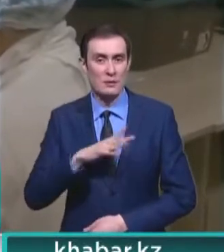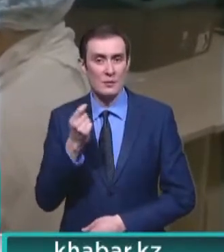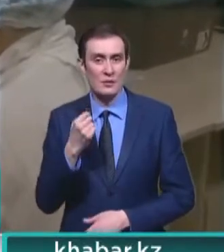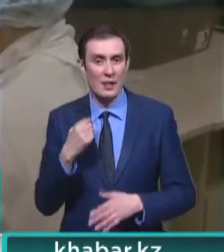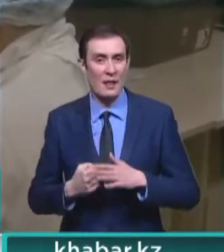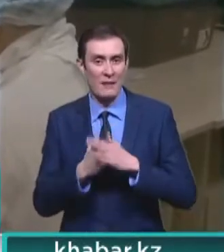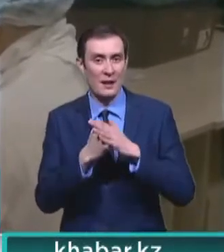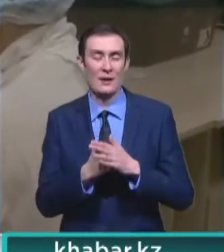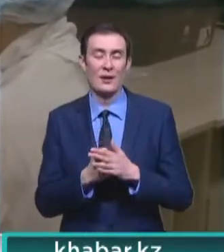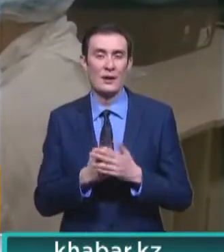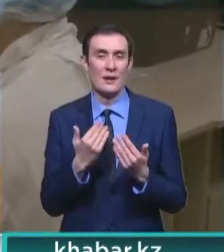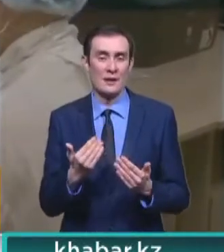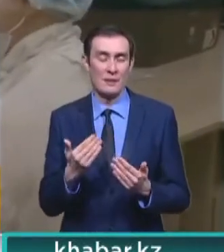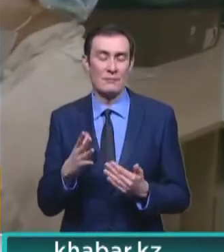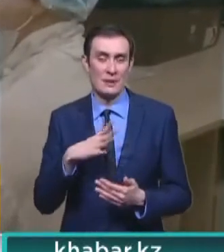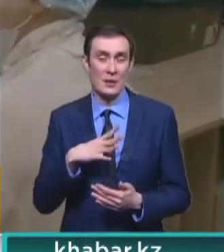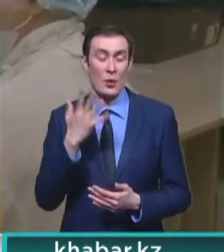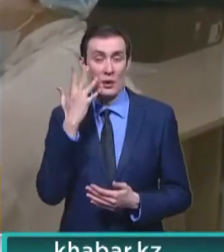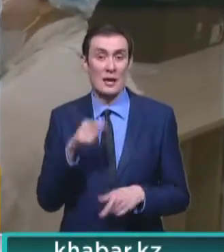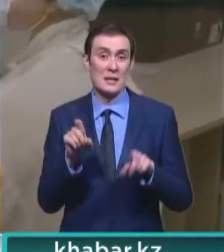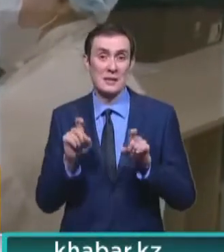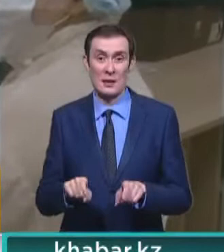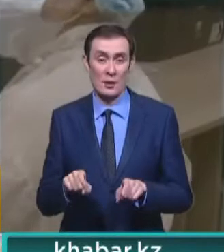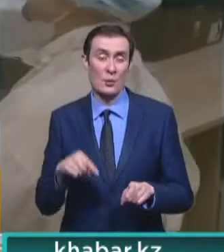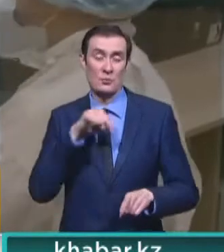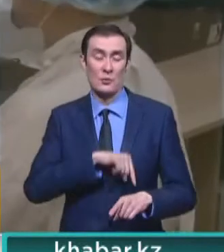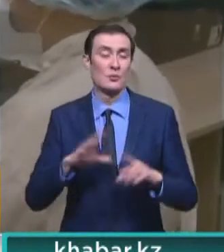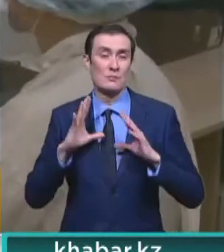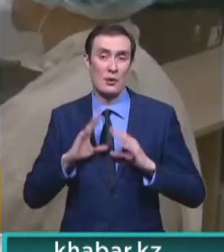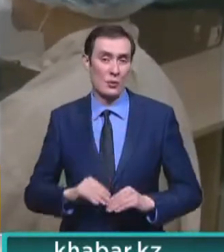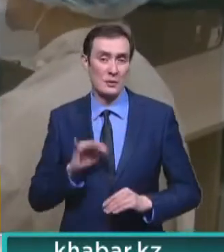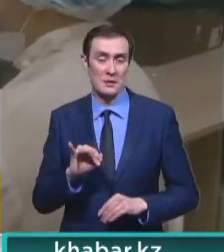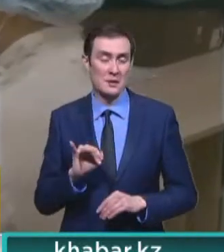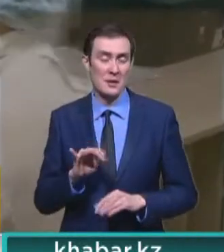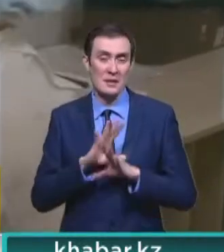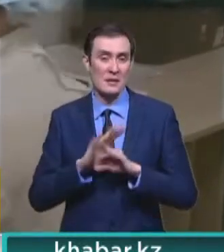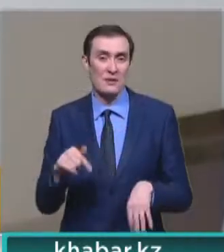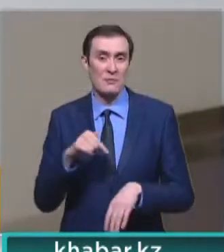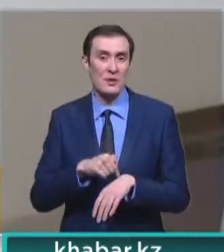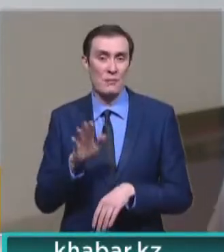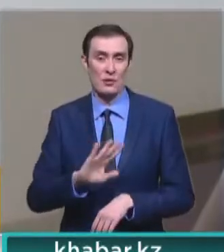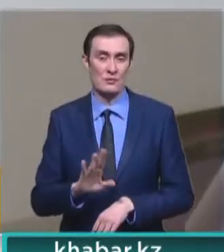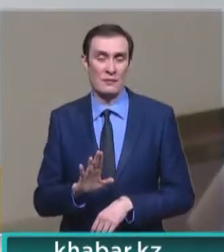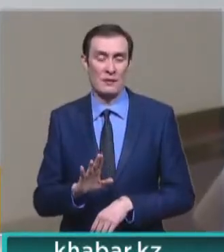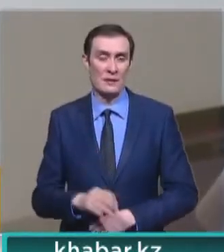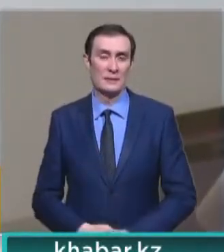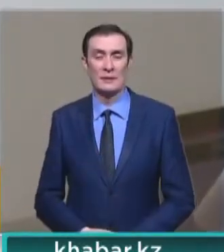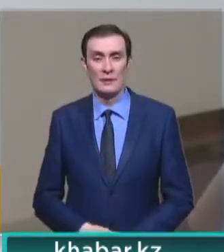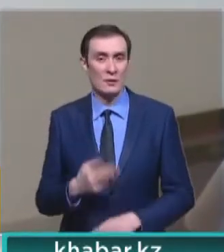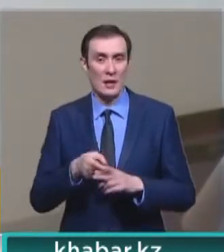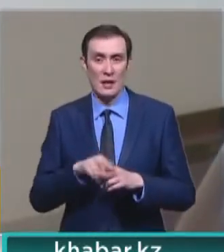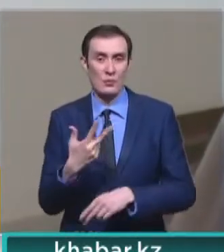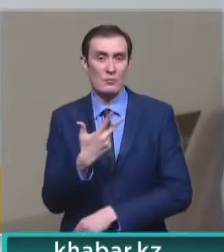ни было здесь но когда села успокоилась и совсем не ощутила даже знала эту